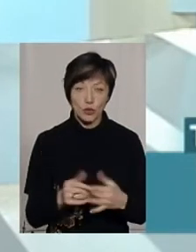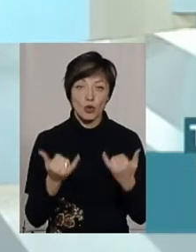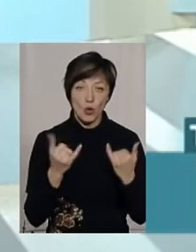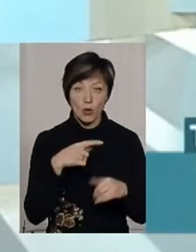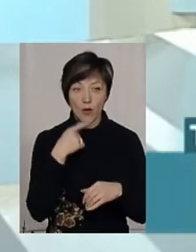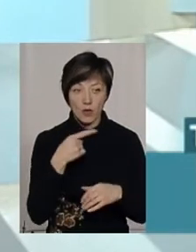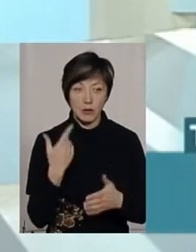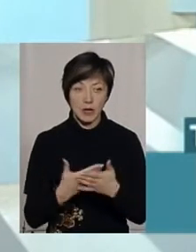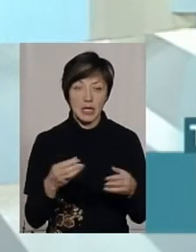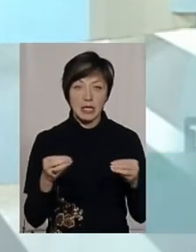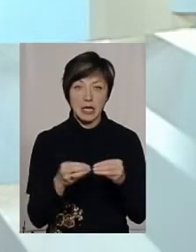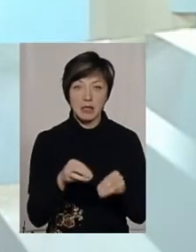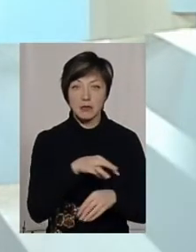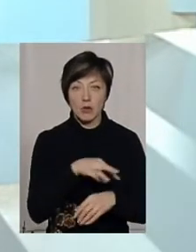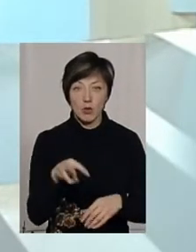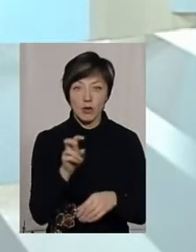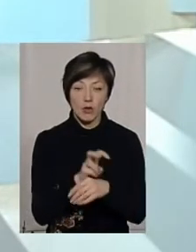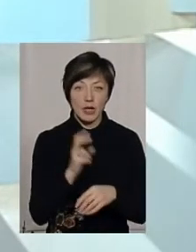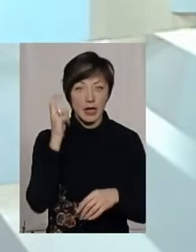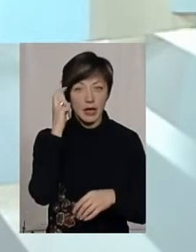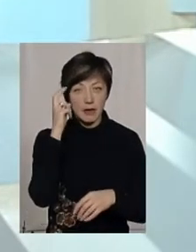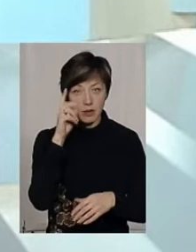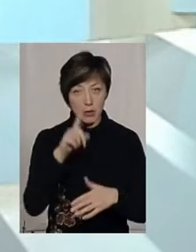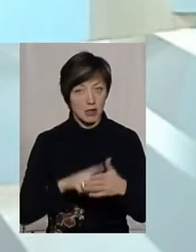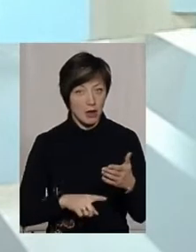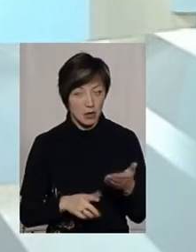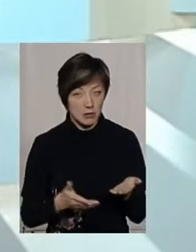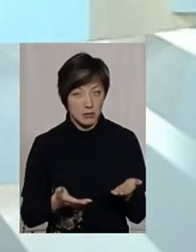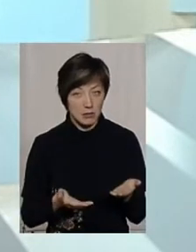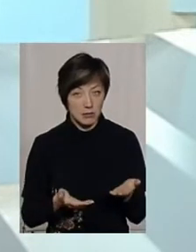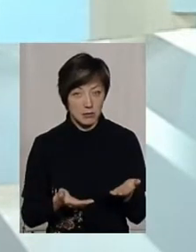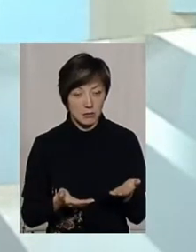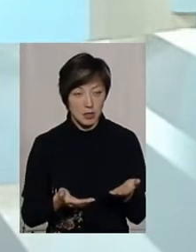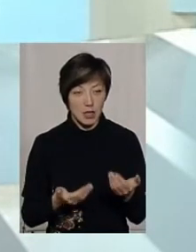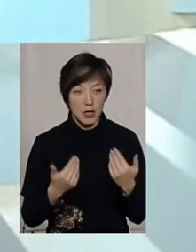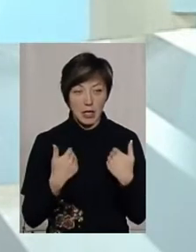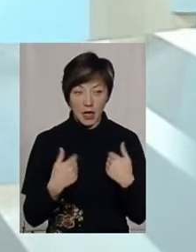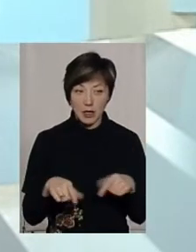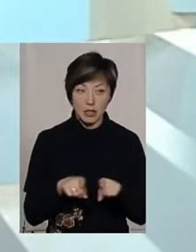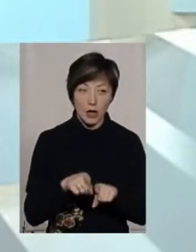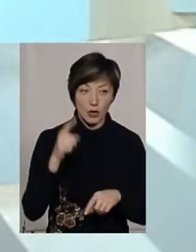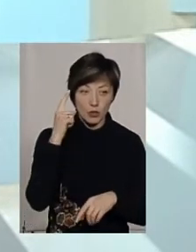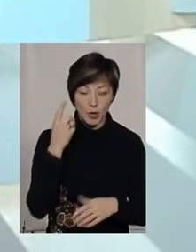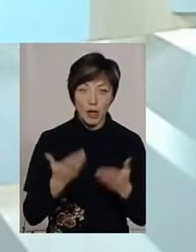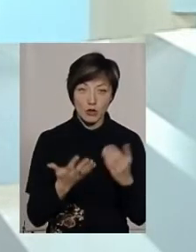сьогодні говорять, що, наприклад, 10 мільйонів входить Київський патріархат. Я так думаю,